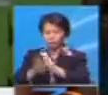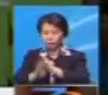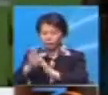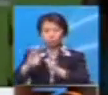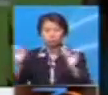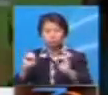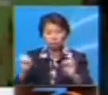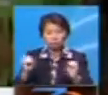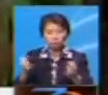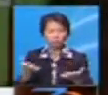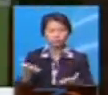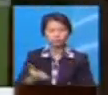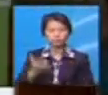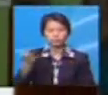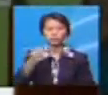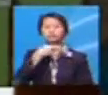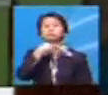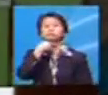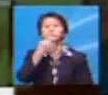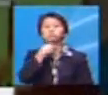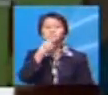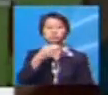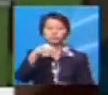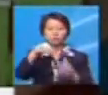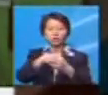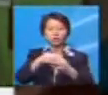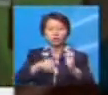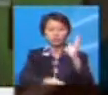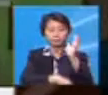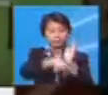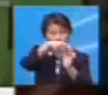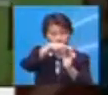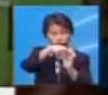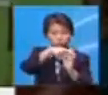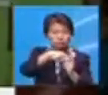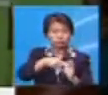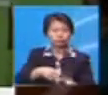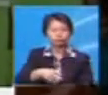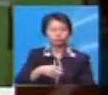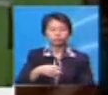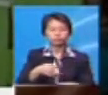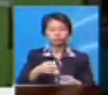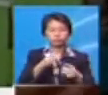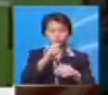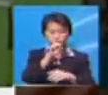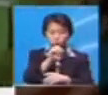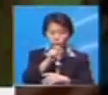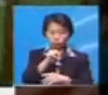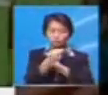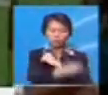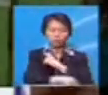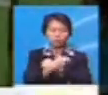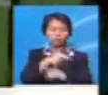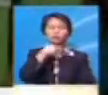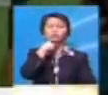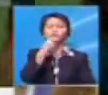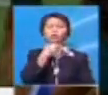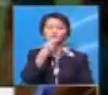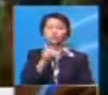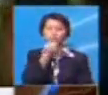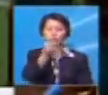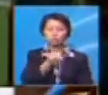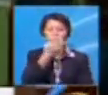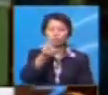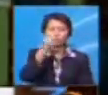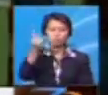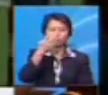pembangunan. Dia menyuarakan di Dewan Undangan Negeri suara-suara yang